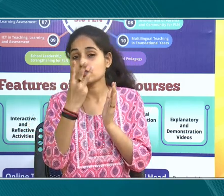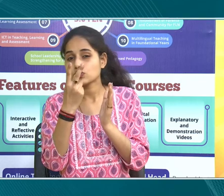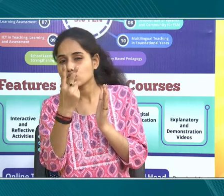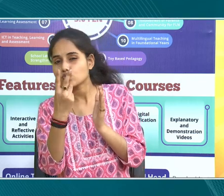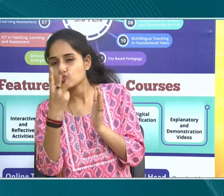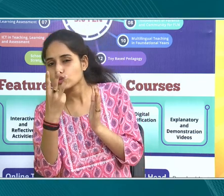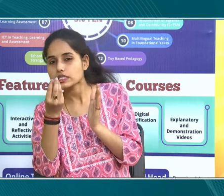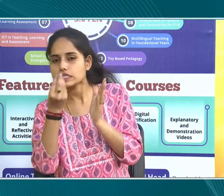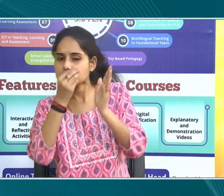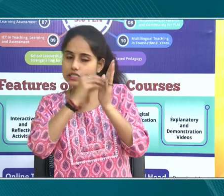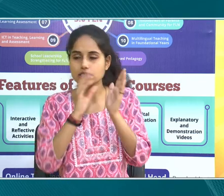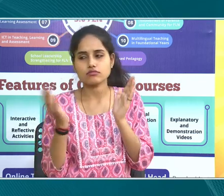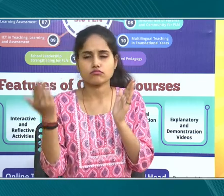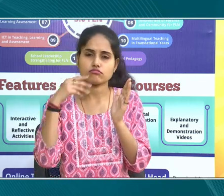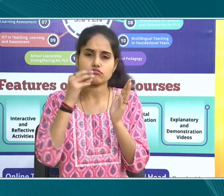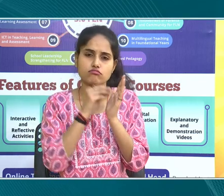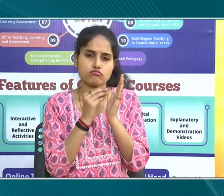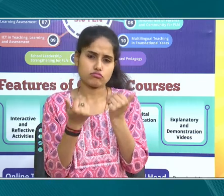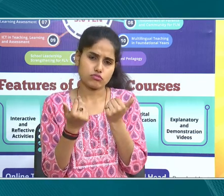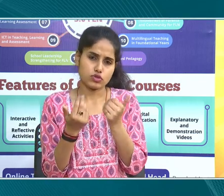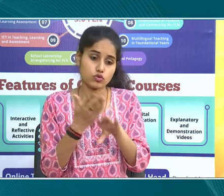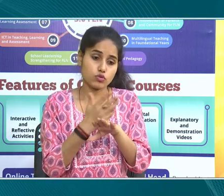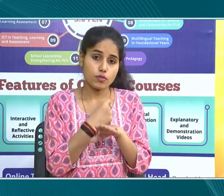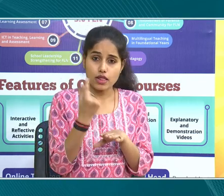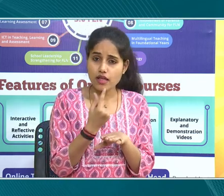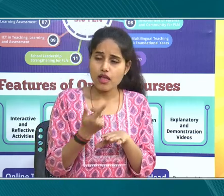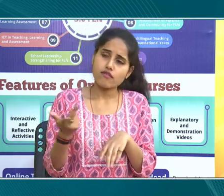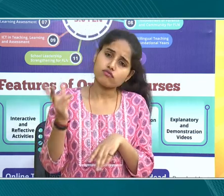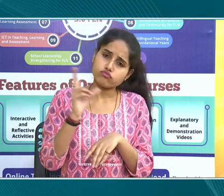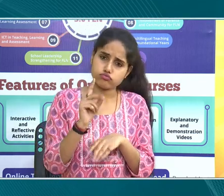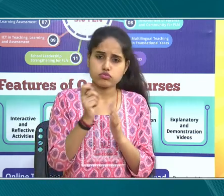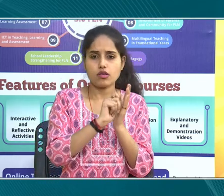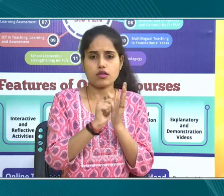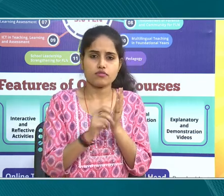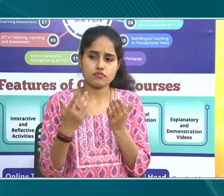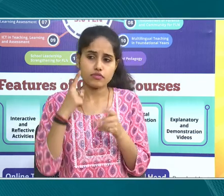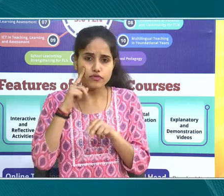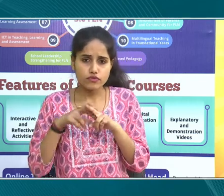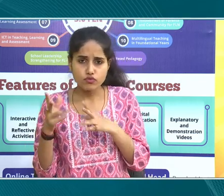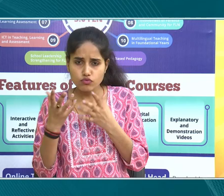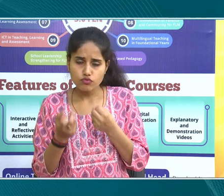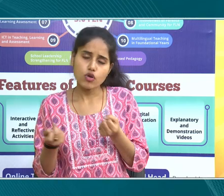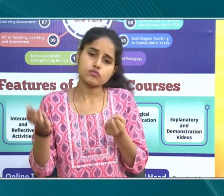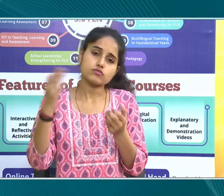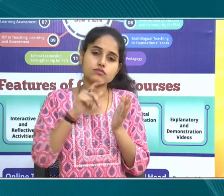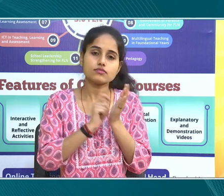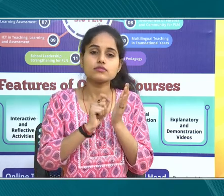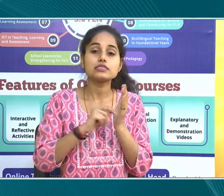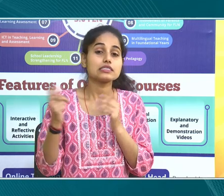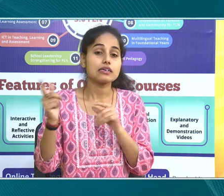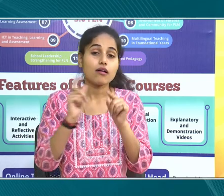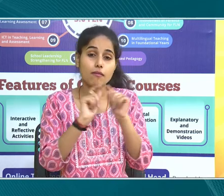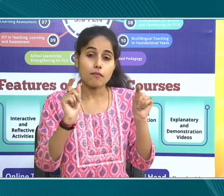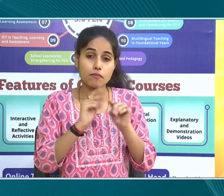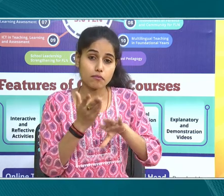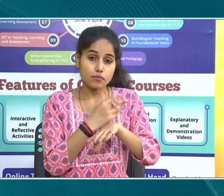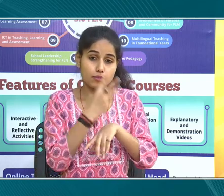एक्सप्रेशन लिख के बताए अभी तक जो लिखे वो भी उसे कर सकते हैं जो अभी तक हमने आपने जो बनाए हैं वो भी बता सकते हैं